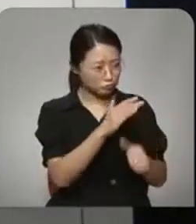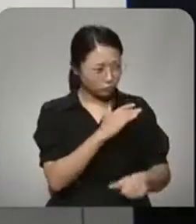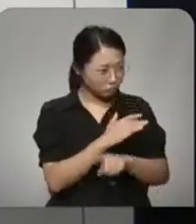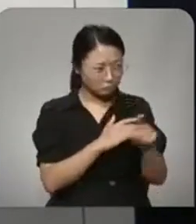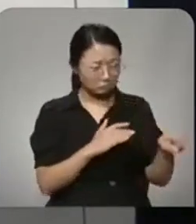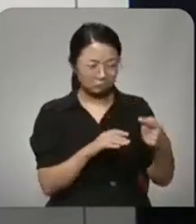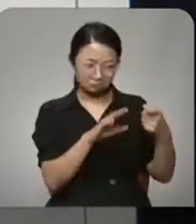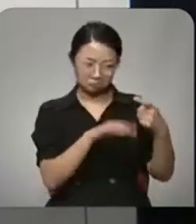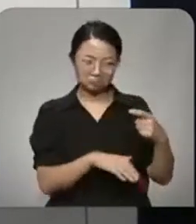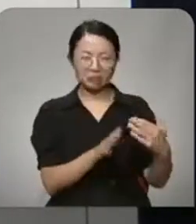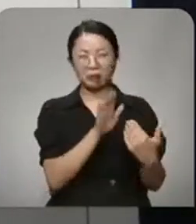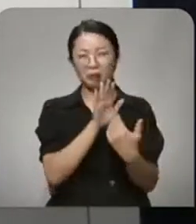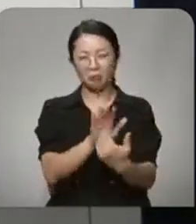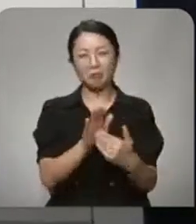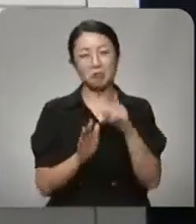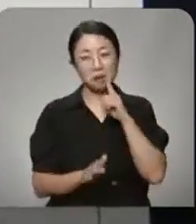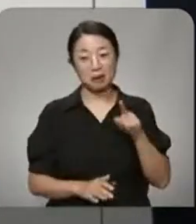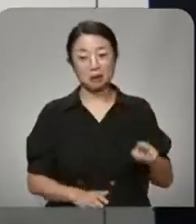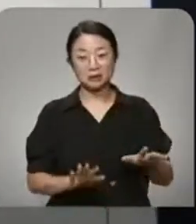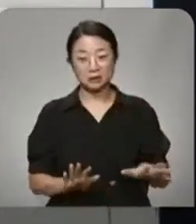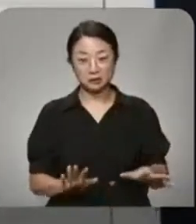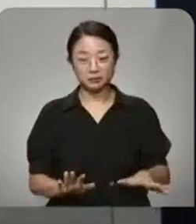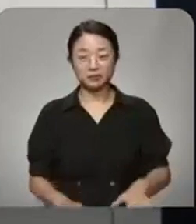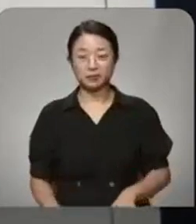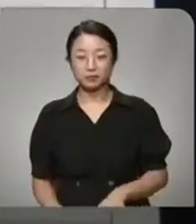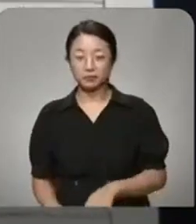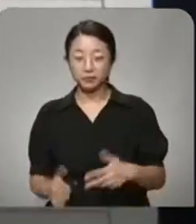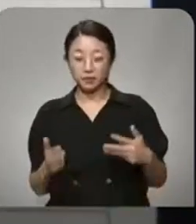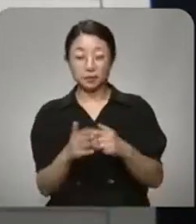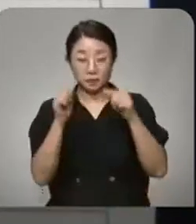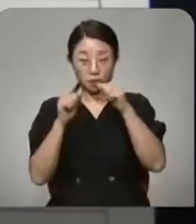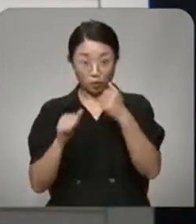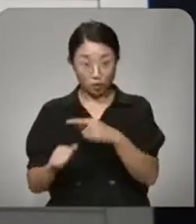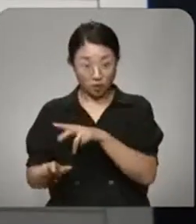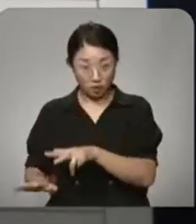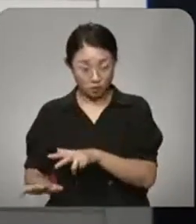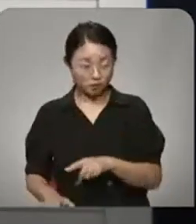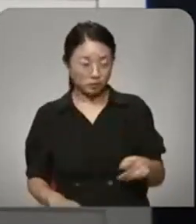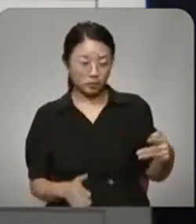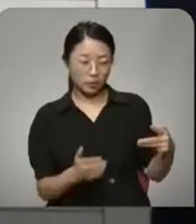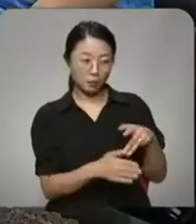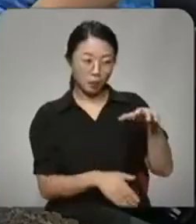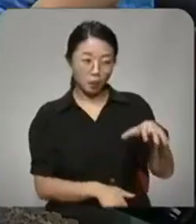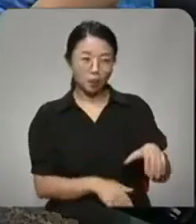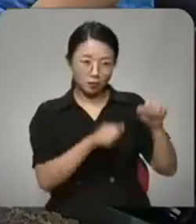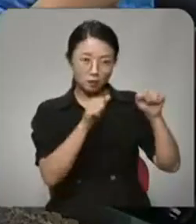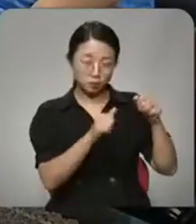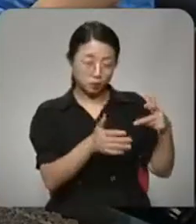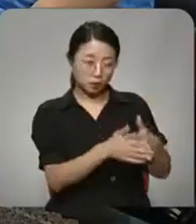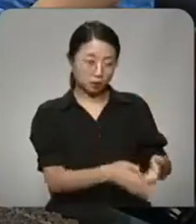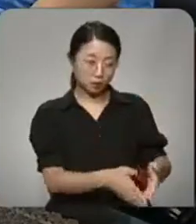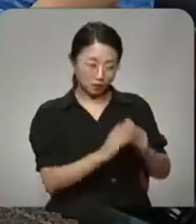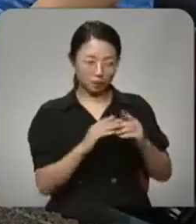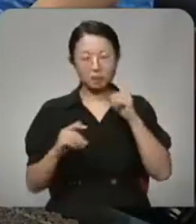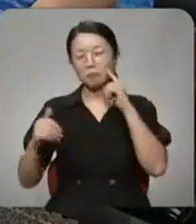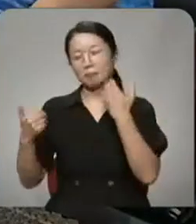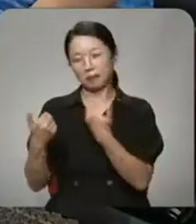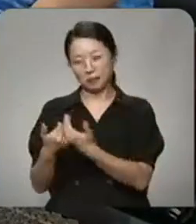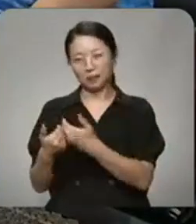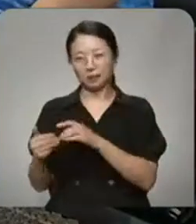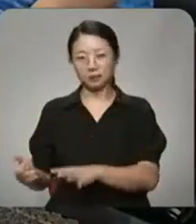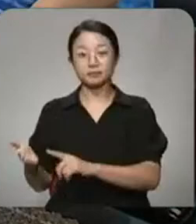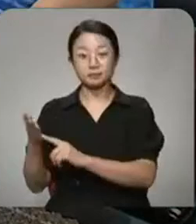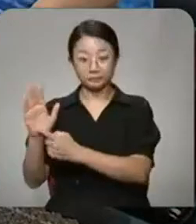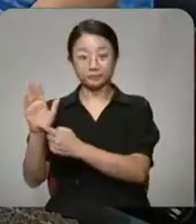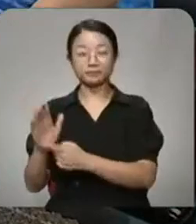오는 11월부터 거부하기로 했습니다 태백시 치유키는이를 계기로 태백시가 추진하는 스포츠재단 설립에 반대한다고